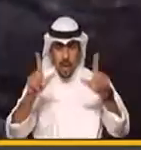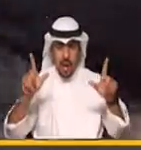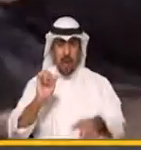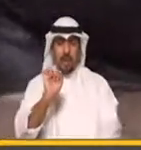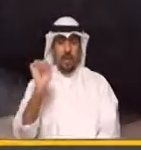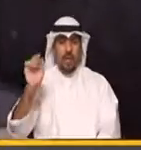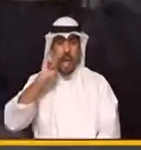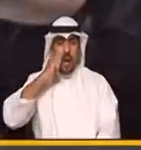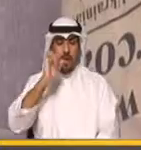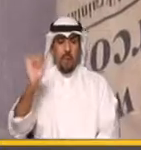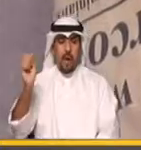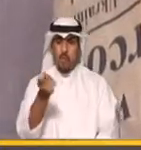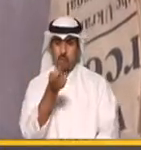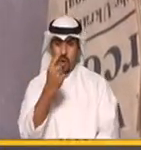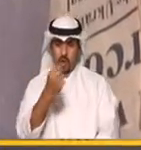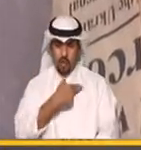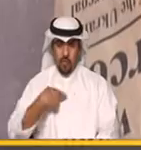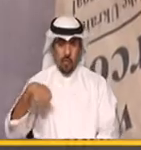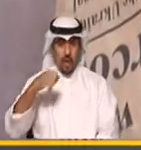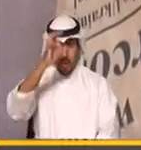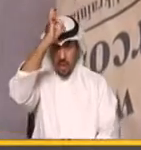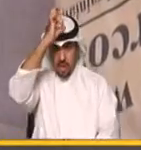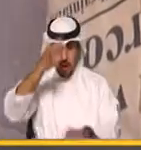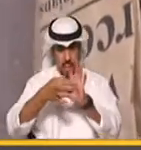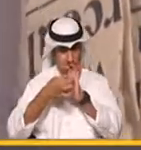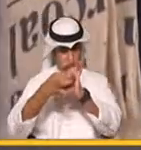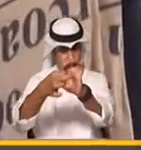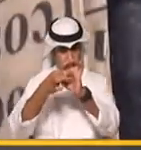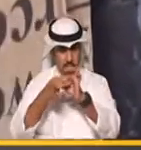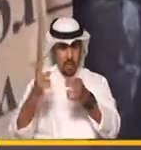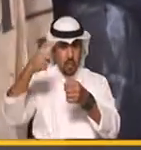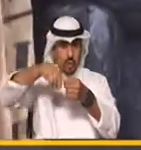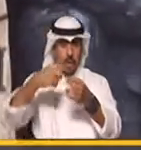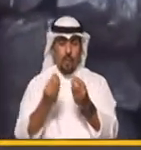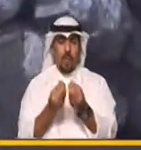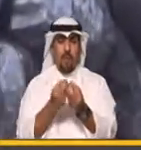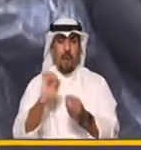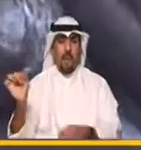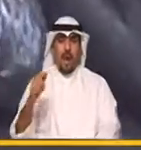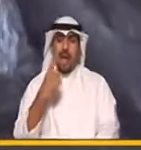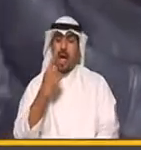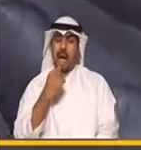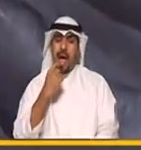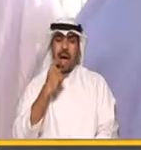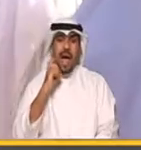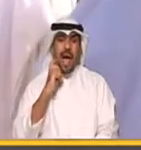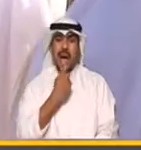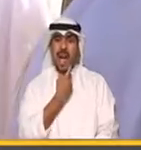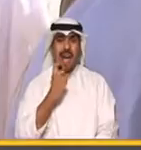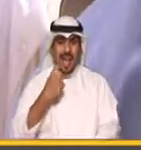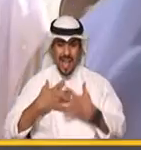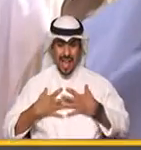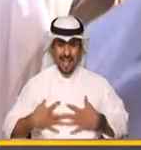المخدرات وبالتعاون مع زملائهم في الاداره العامه للجمارك قاموا بضبط الحاويات